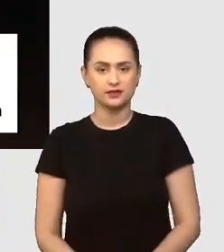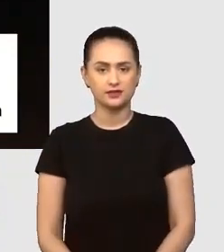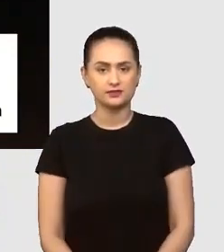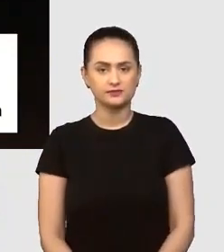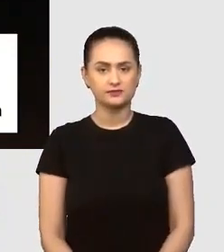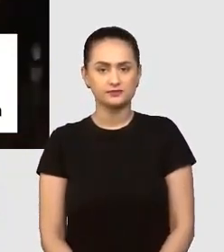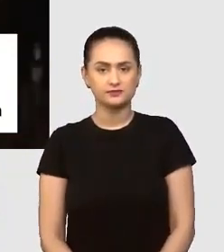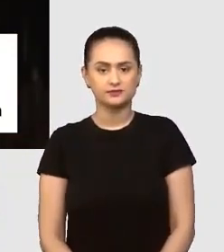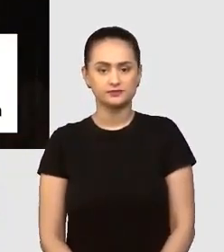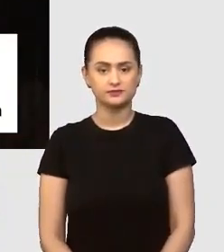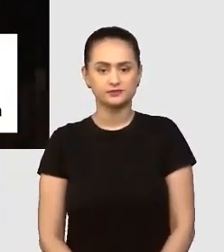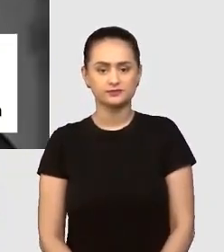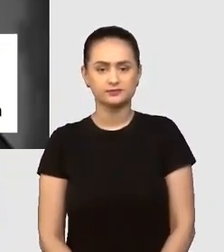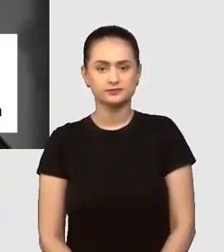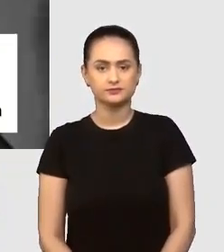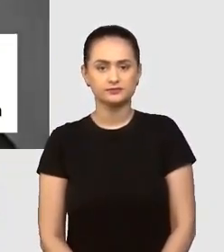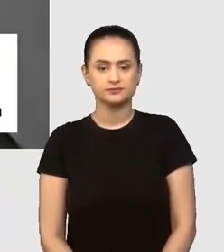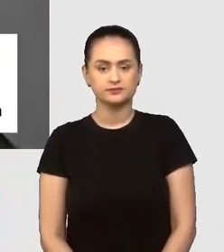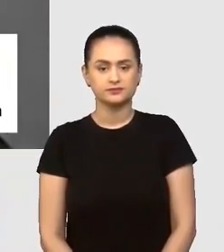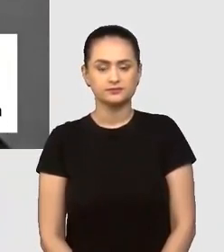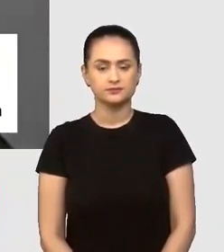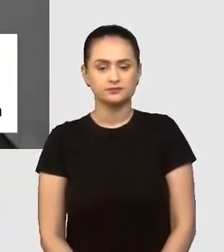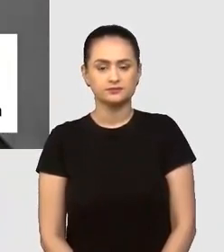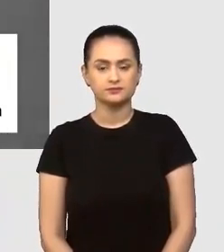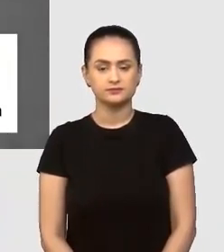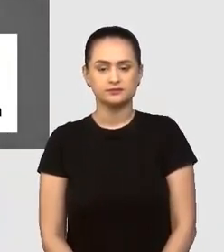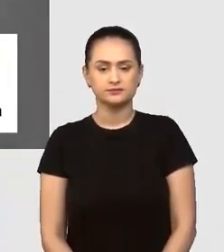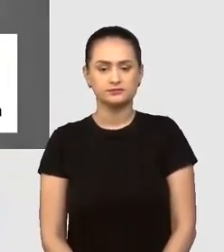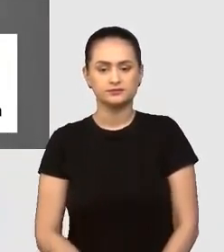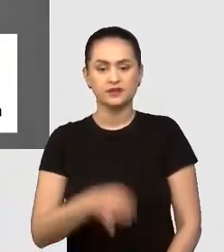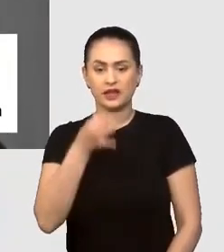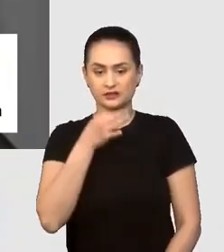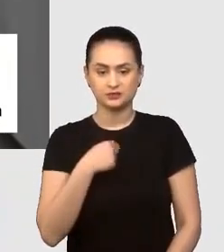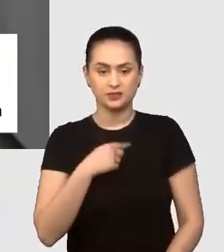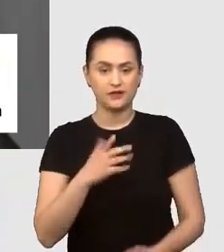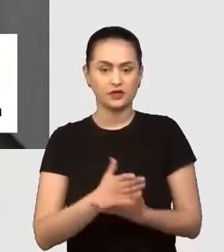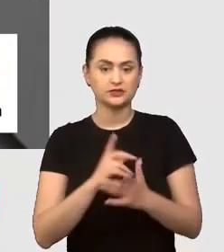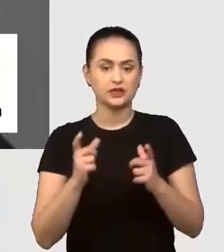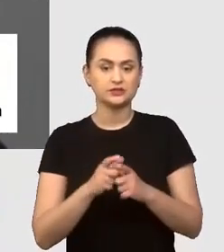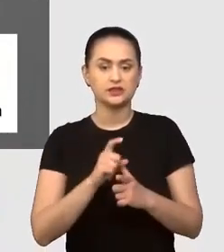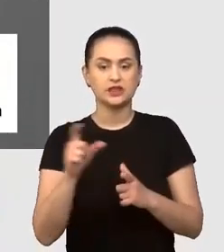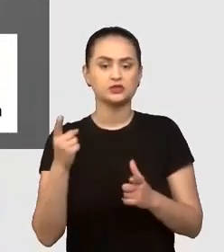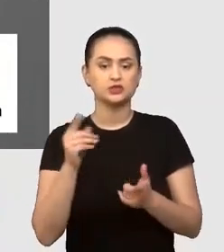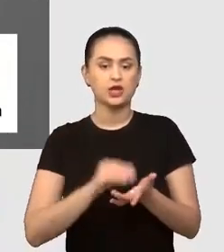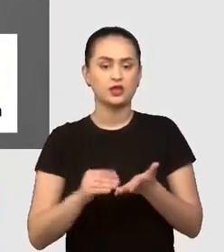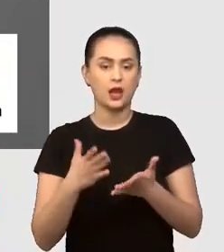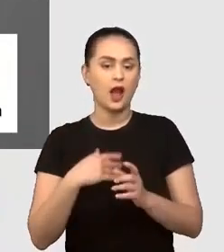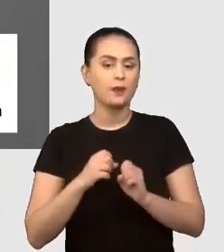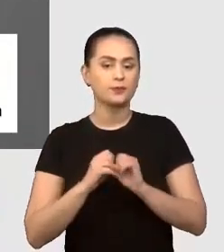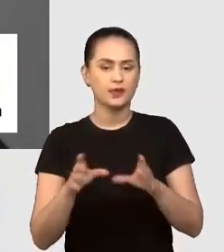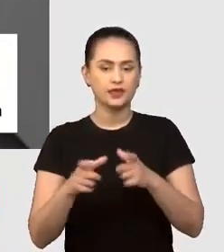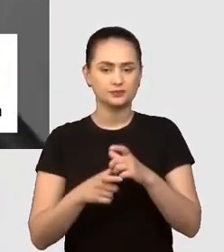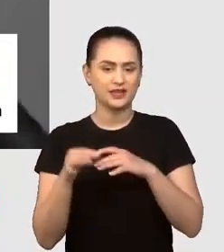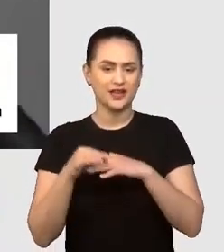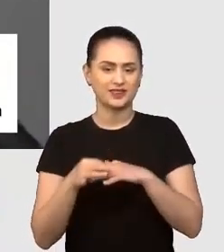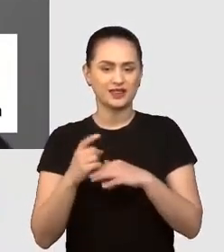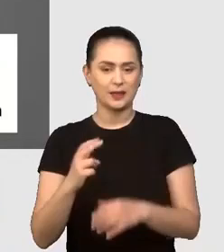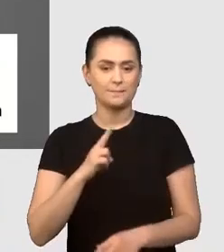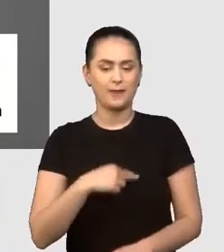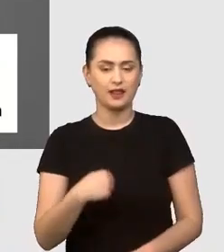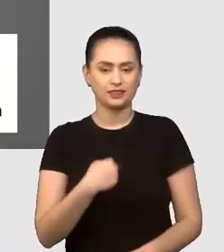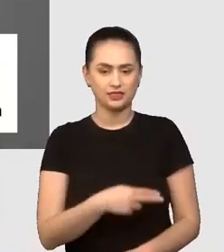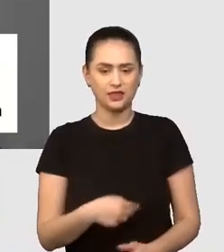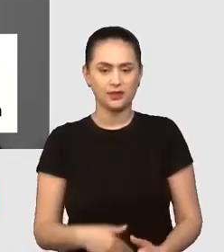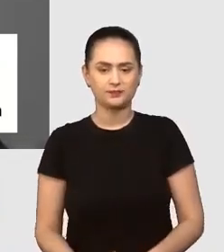opoziției din Malta. I was arrested, I was told, because of an article I published about the leader of the